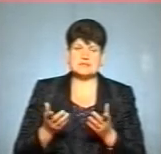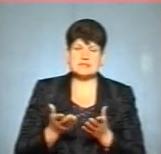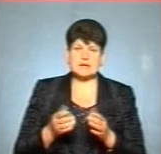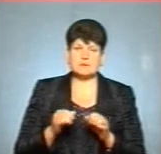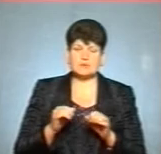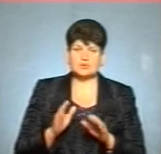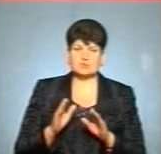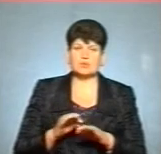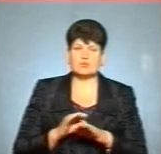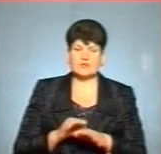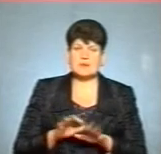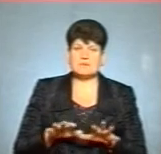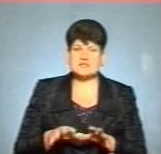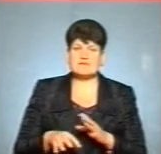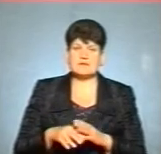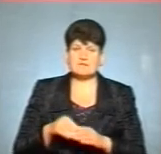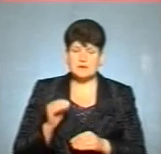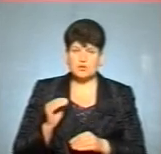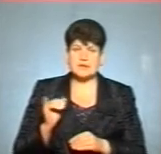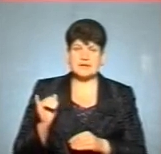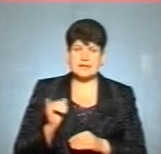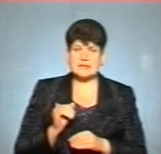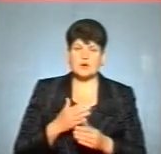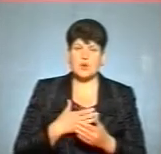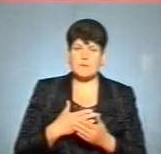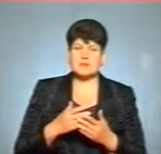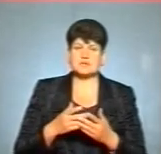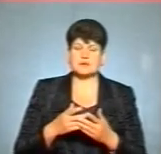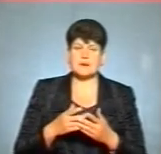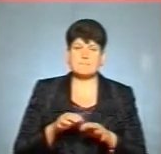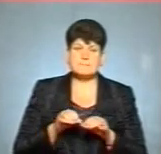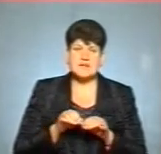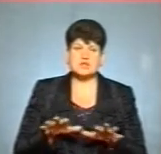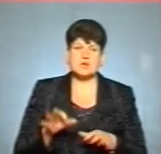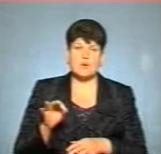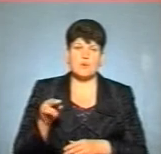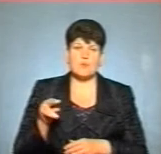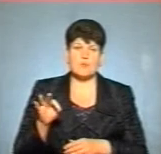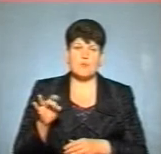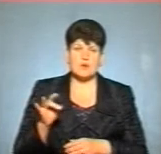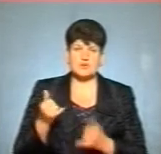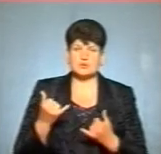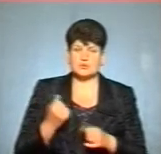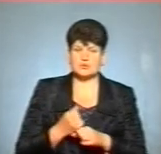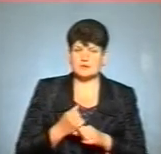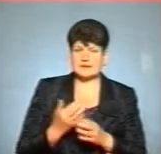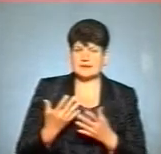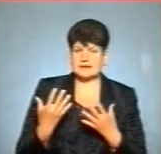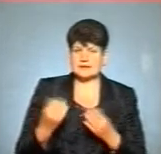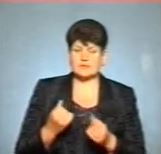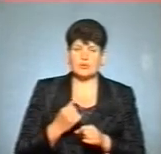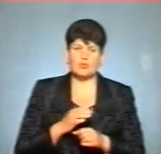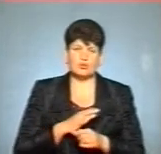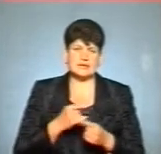будуть проведені місцеві вибори, і, зокрема, громадська мережа «Опора» також робила сьогодні, кілька днів тому також були різні